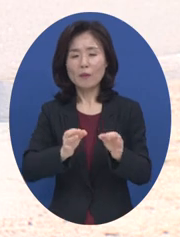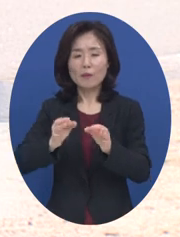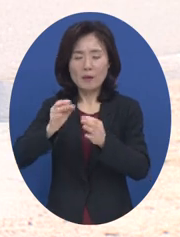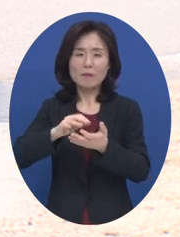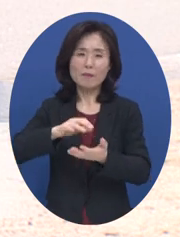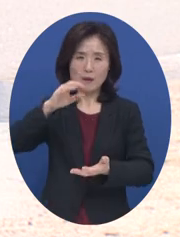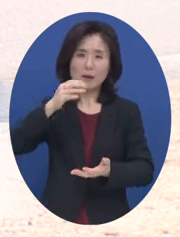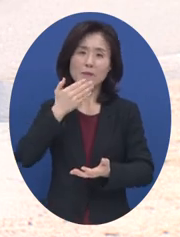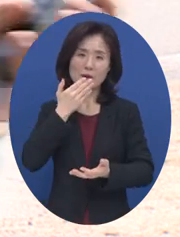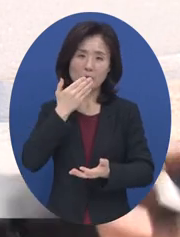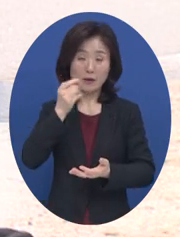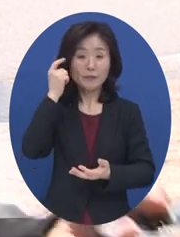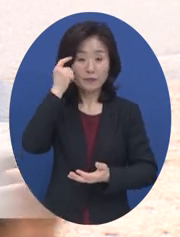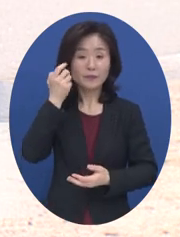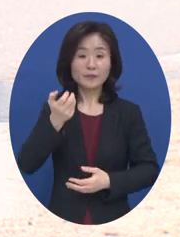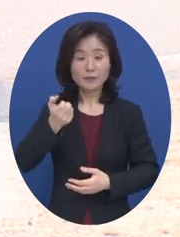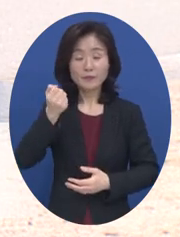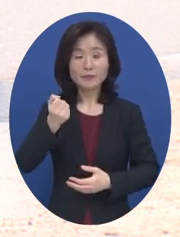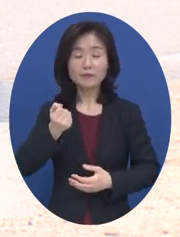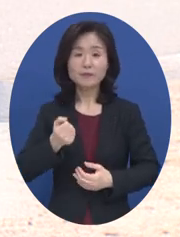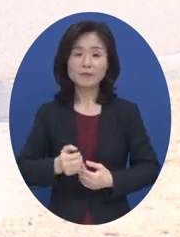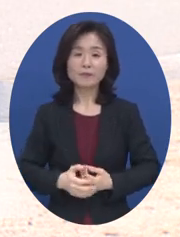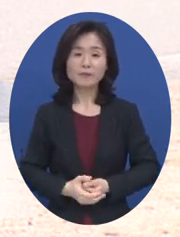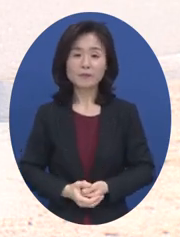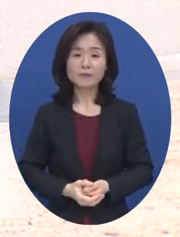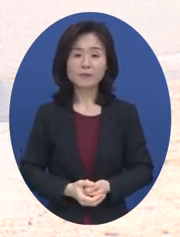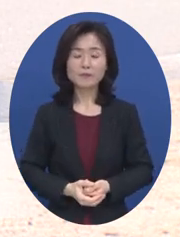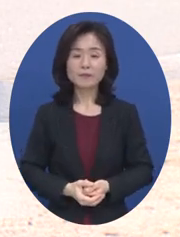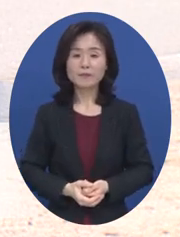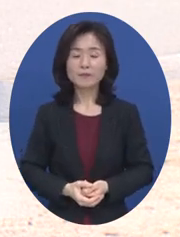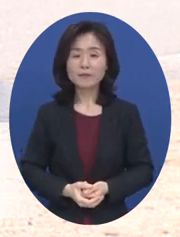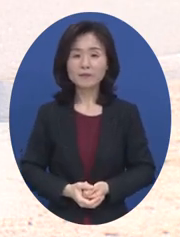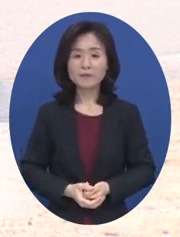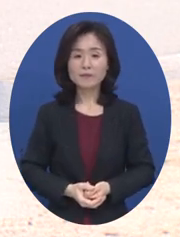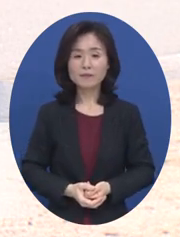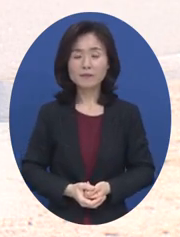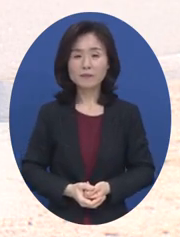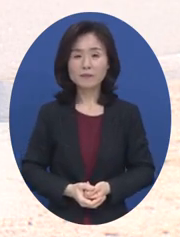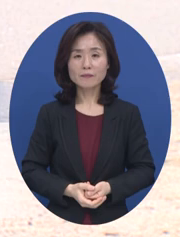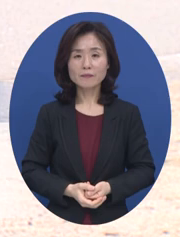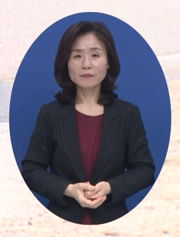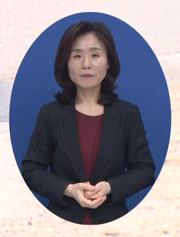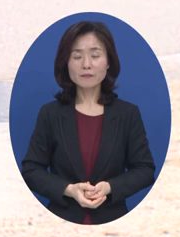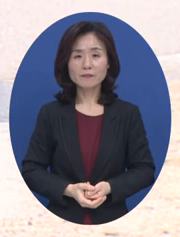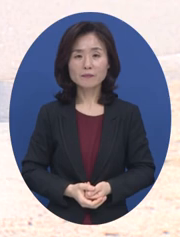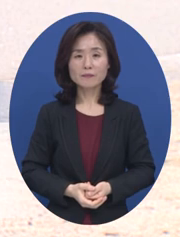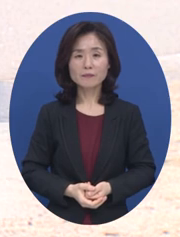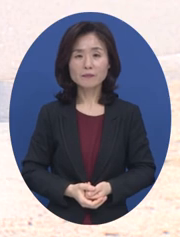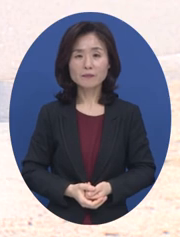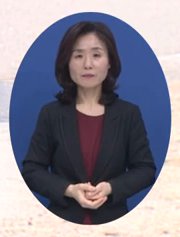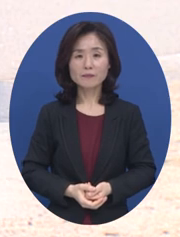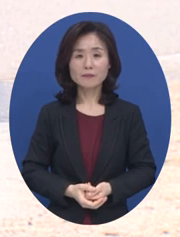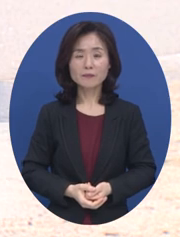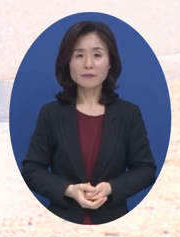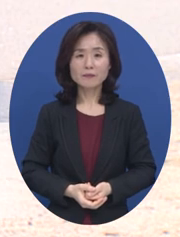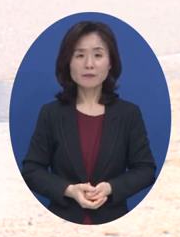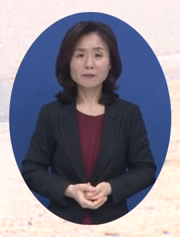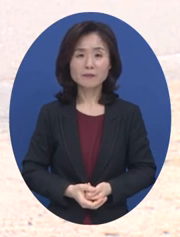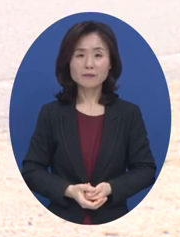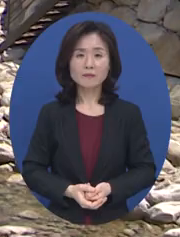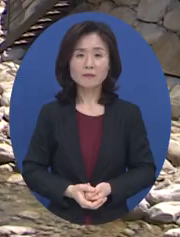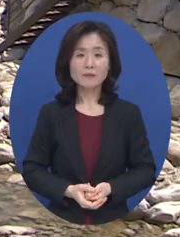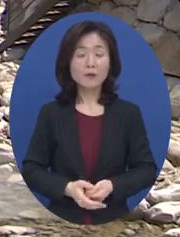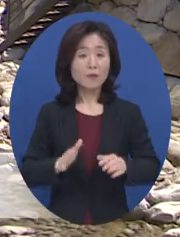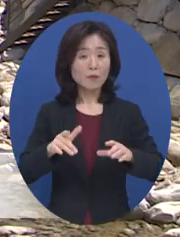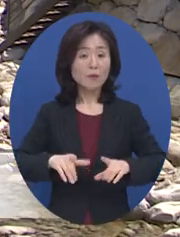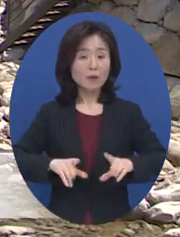만들어서 손님들한테 아 내 놓으면 억 충분히 고 매출에도 많은 어 며칠 올라갈 수 있지 않을까 하는게